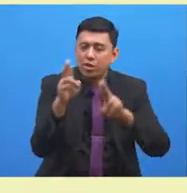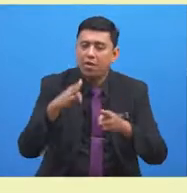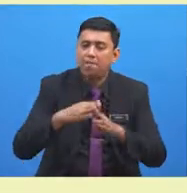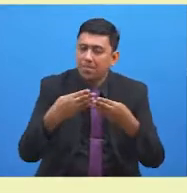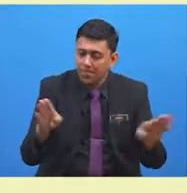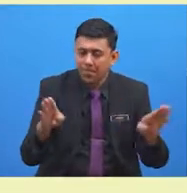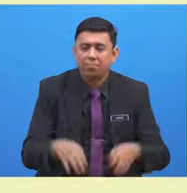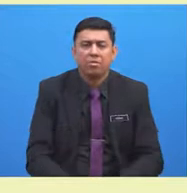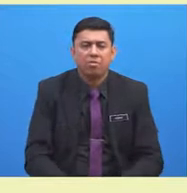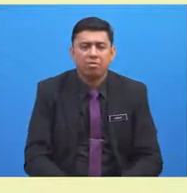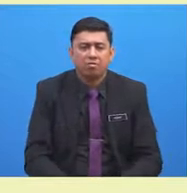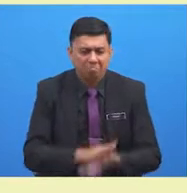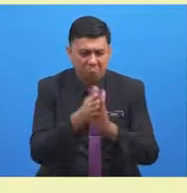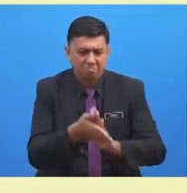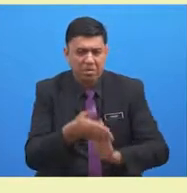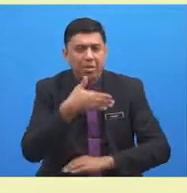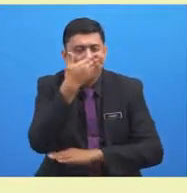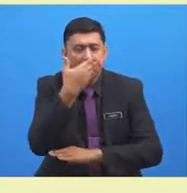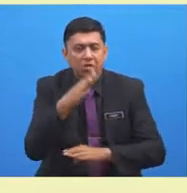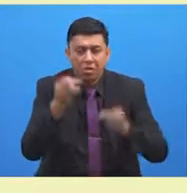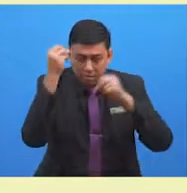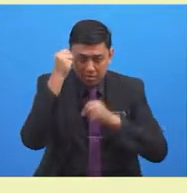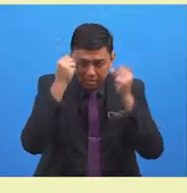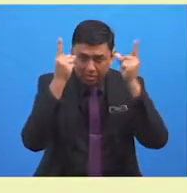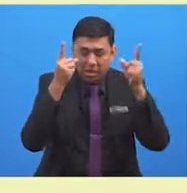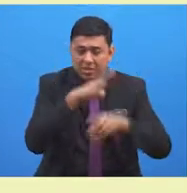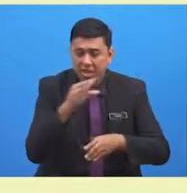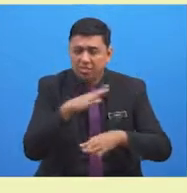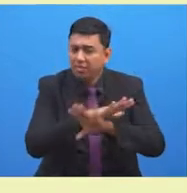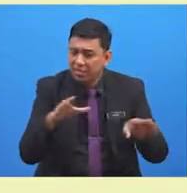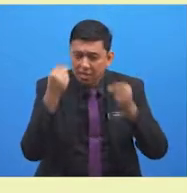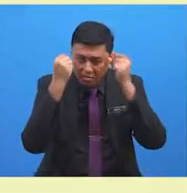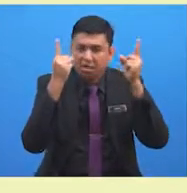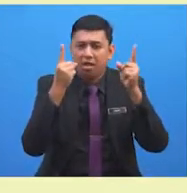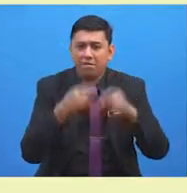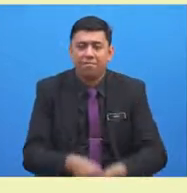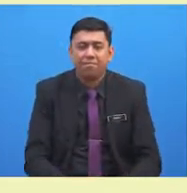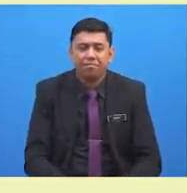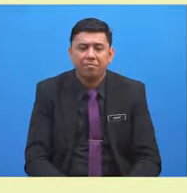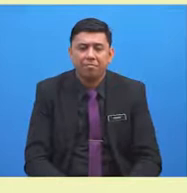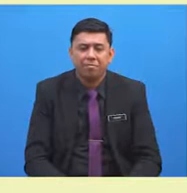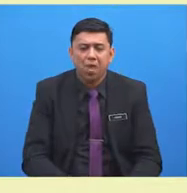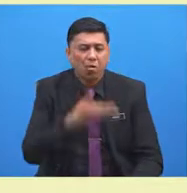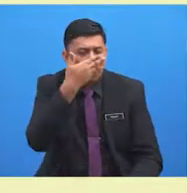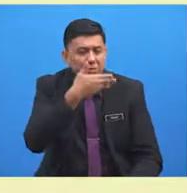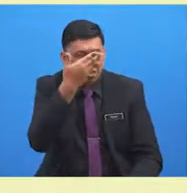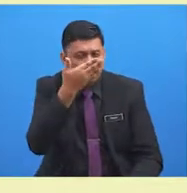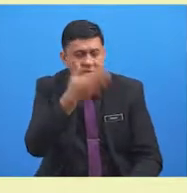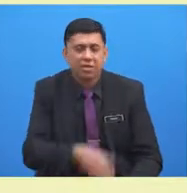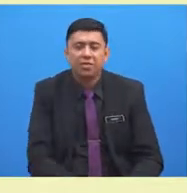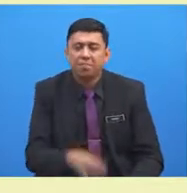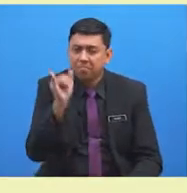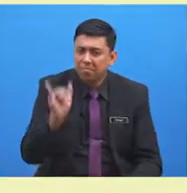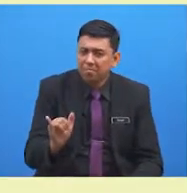terjadinya pernafasan adalah secara sedar mahupun tidak sedar. Pernafasan yang dilakukan secara